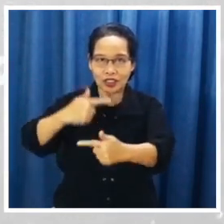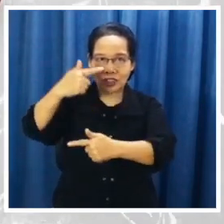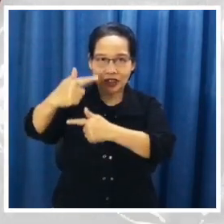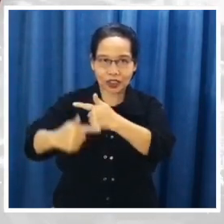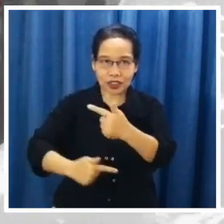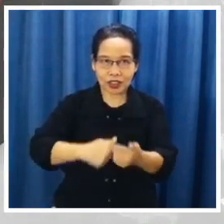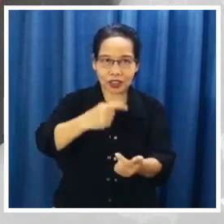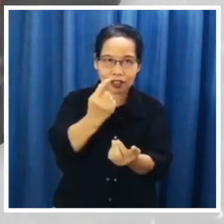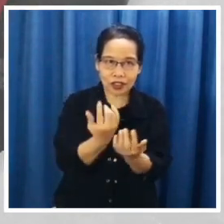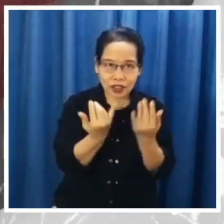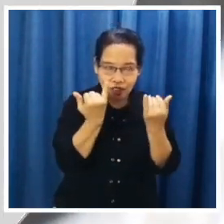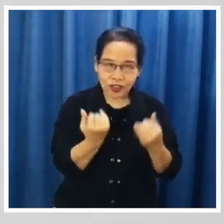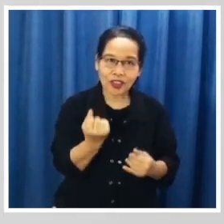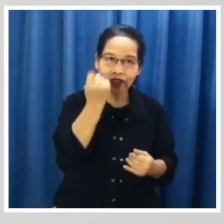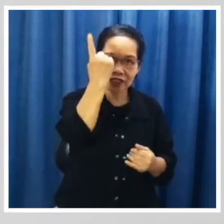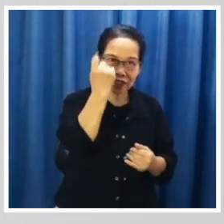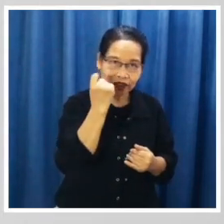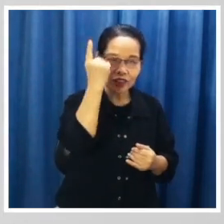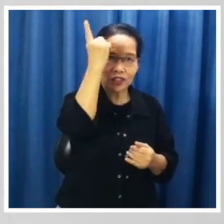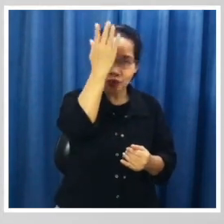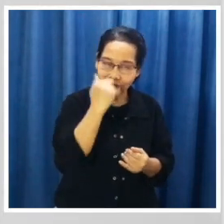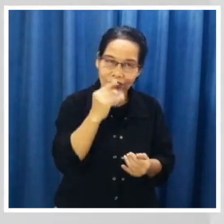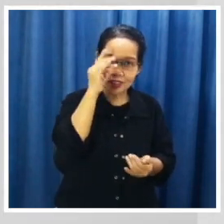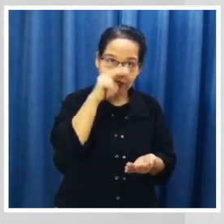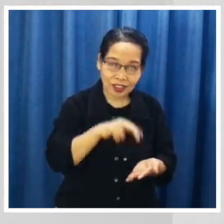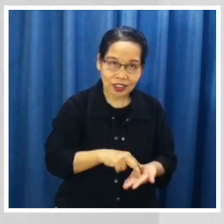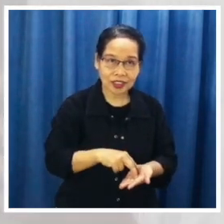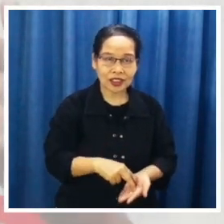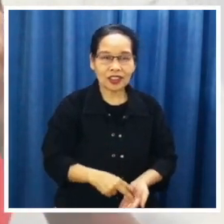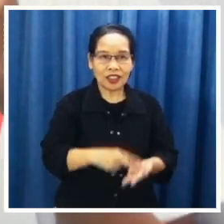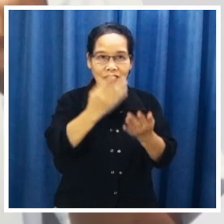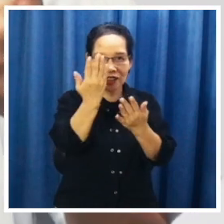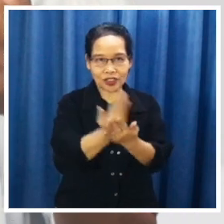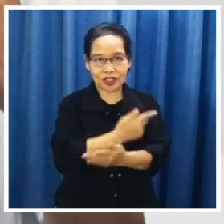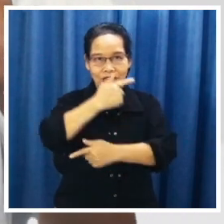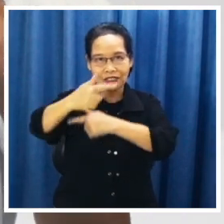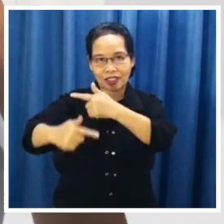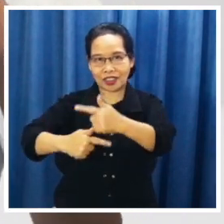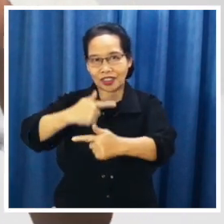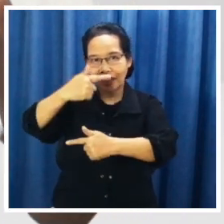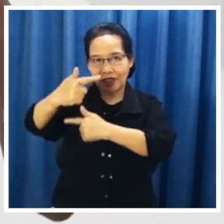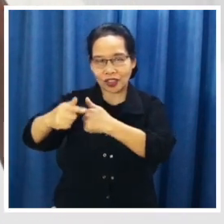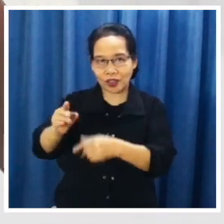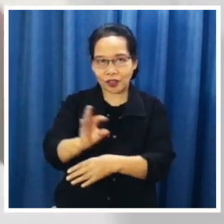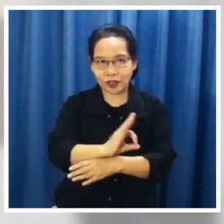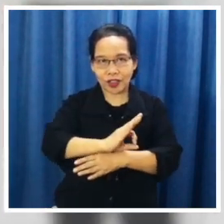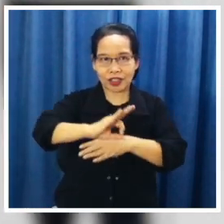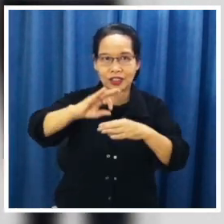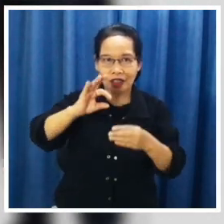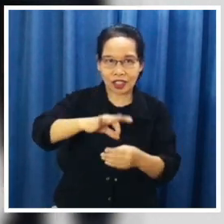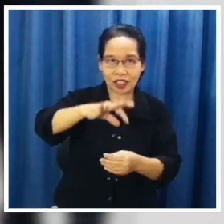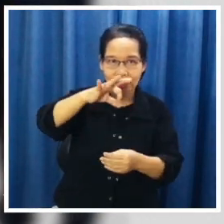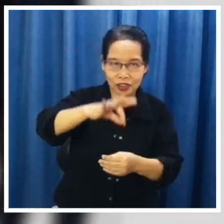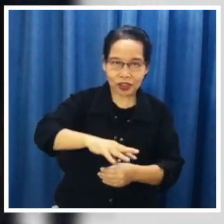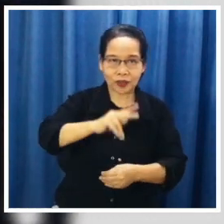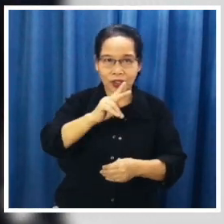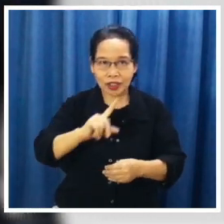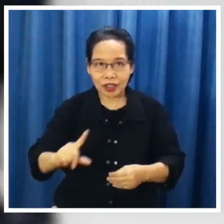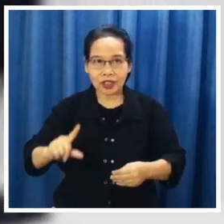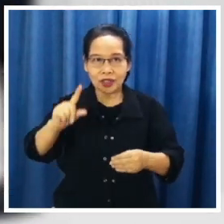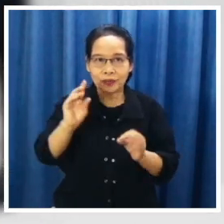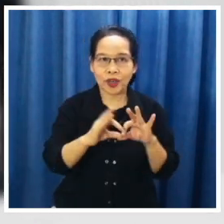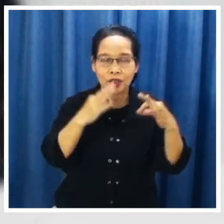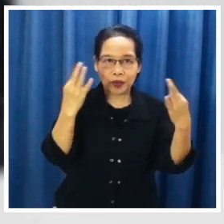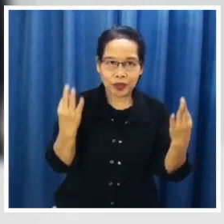bagong henerasyon. Now you understand why I stand. Bagong henerasyon. Flex natin sa election,